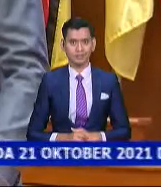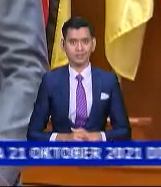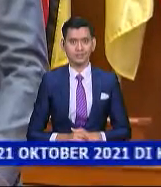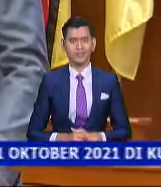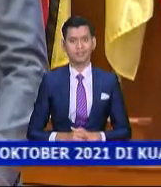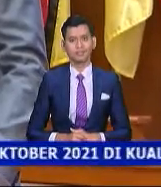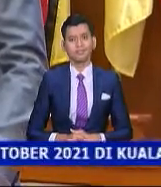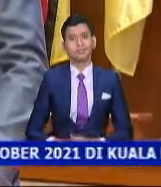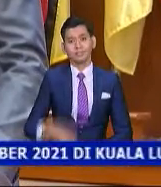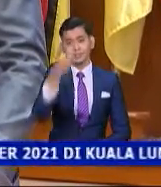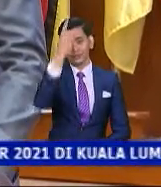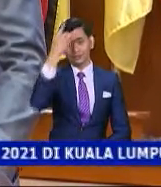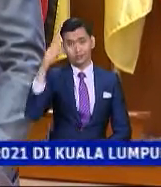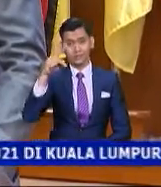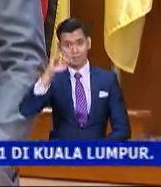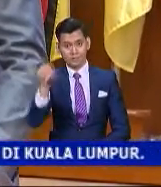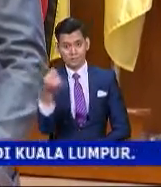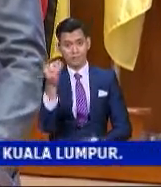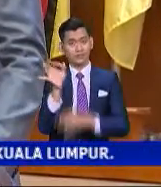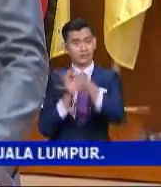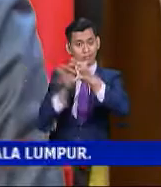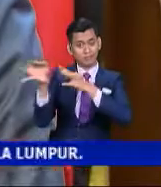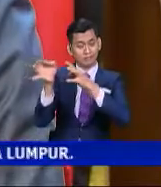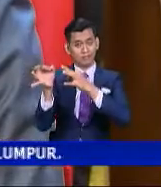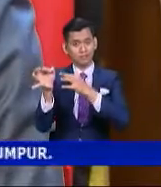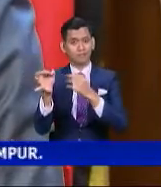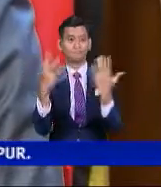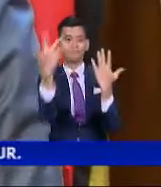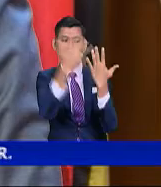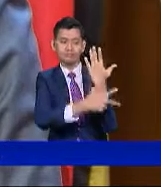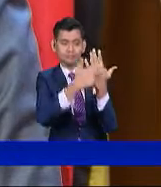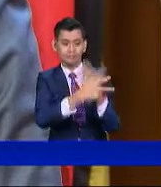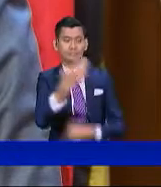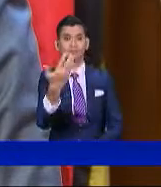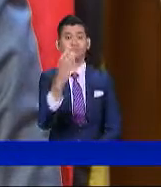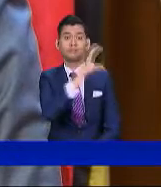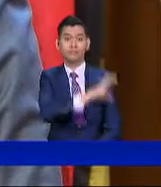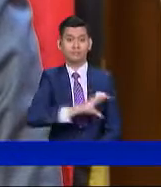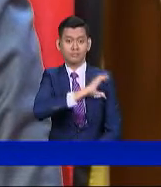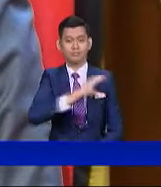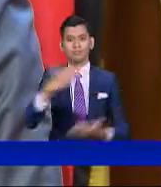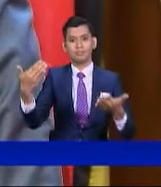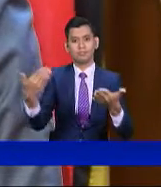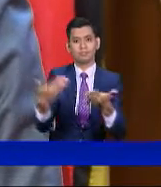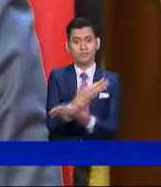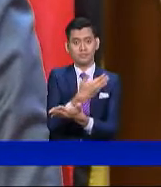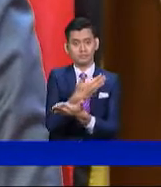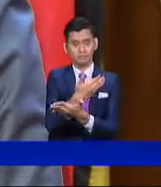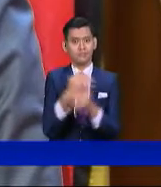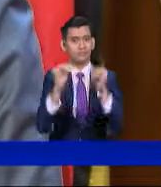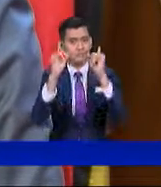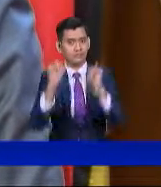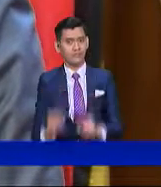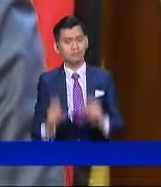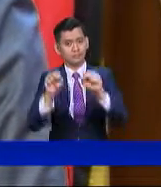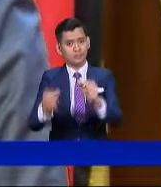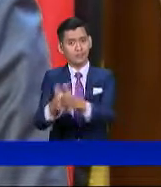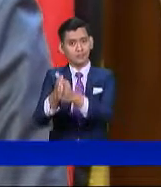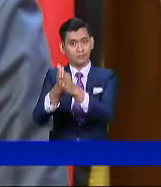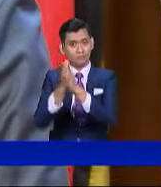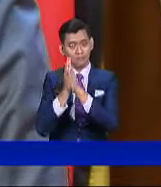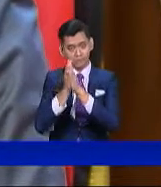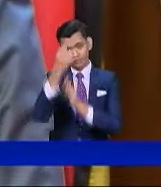28 itu Chaeri berkaca satu ciri baru dalam my Sejahtera akan disediakan bagi membolehkan individu memohon jos